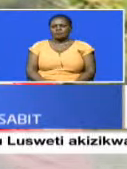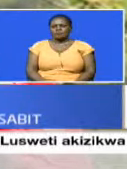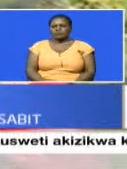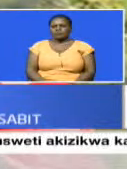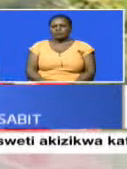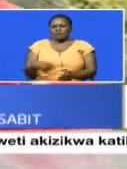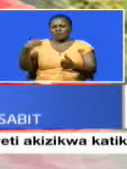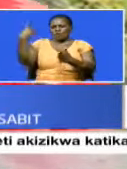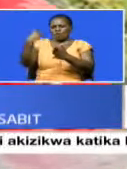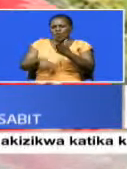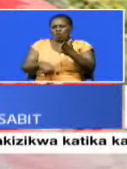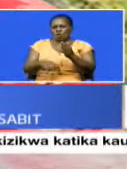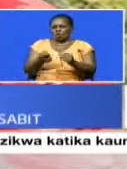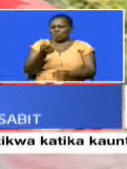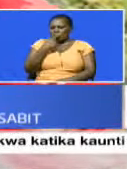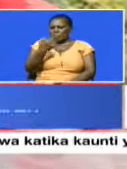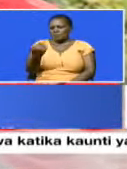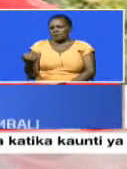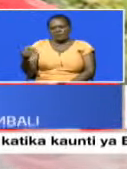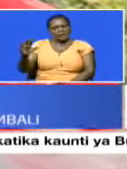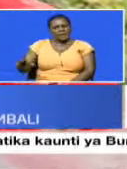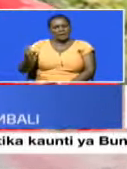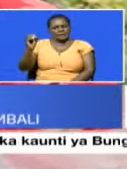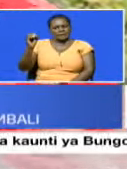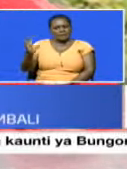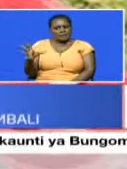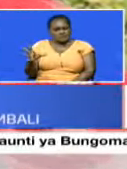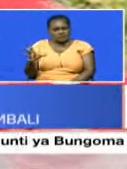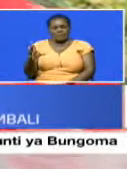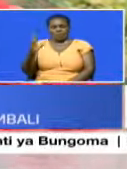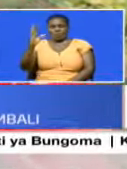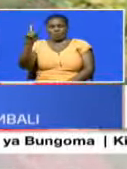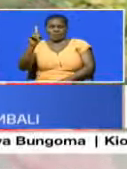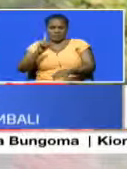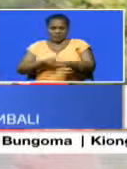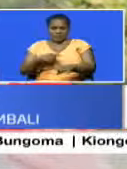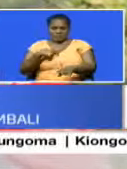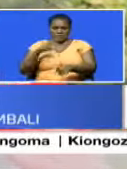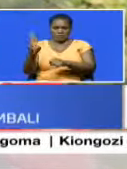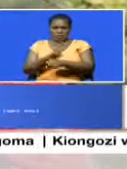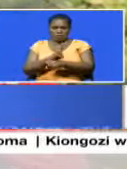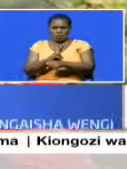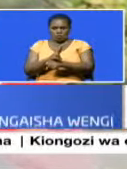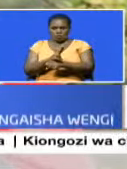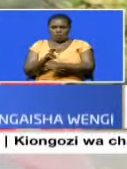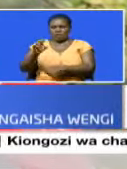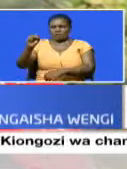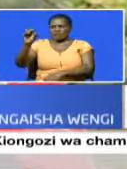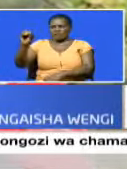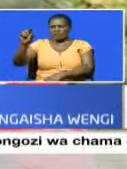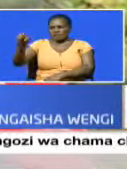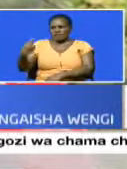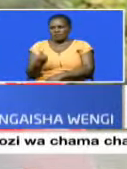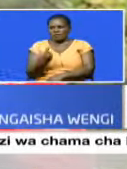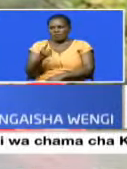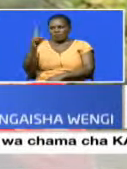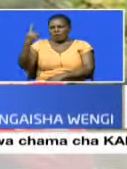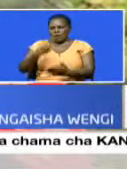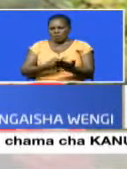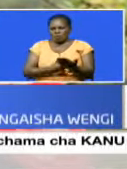Gharama ya kuwatibu watoto ilikuwa juu zaidi. Wakati mwingine nilitumia hadi shilingi 50,000 kwa